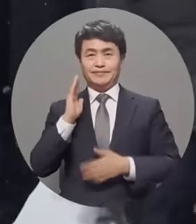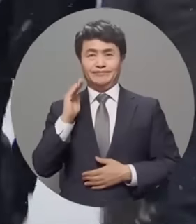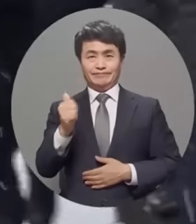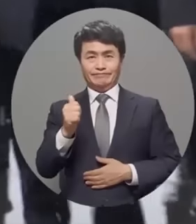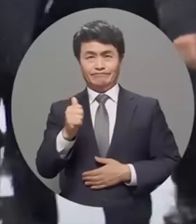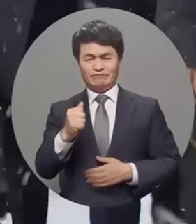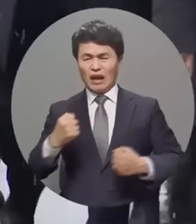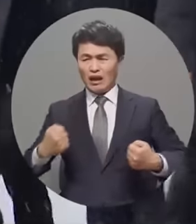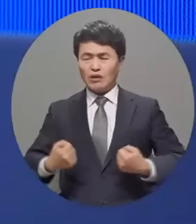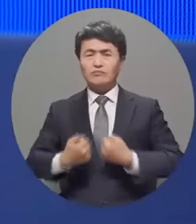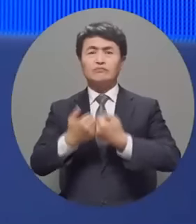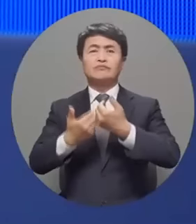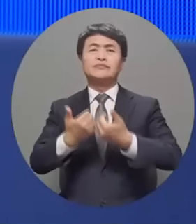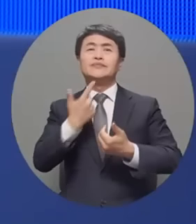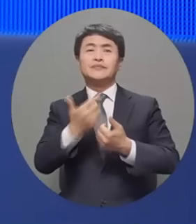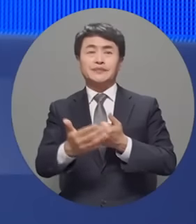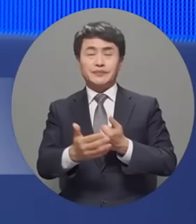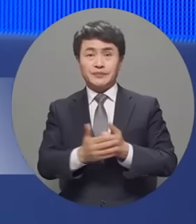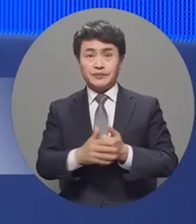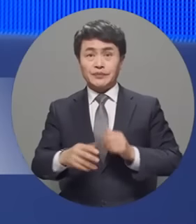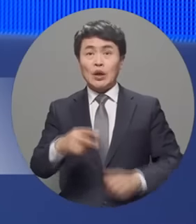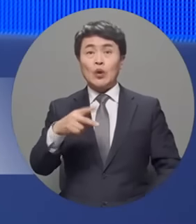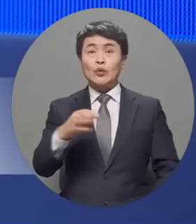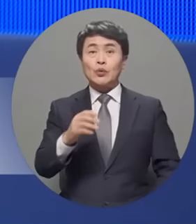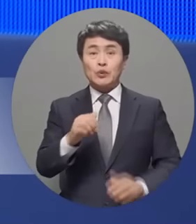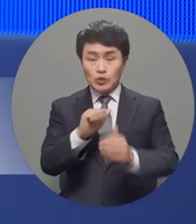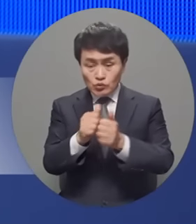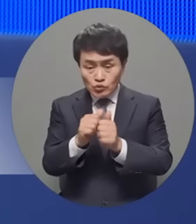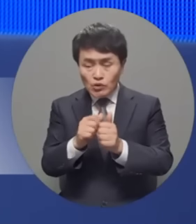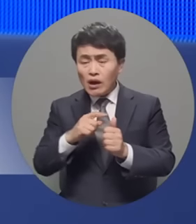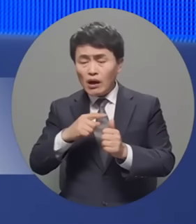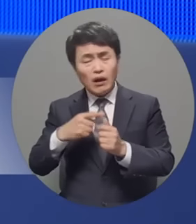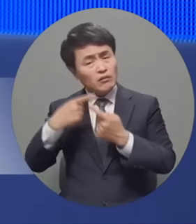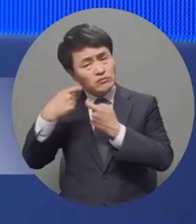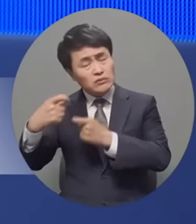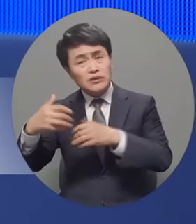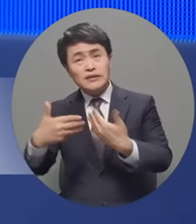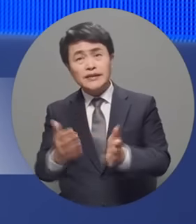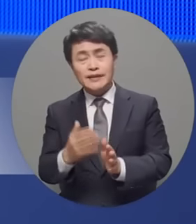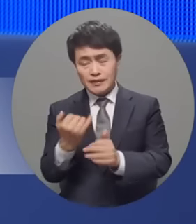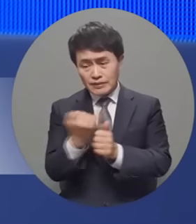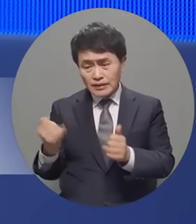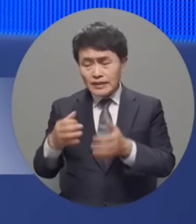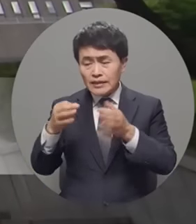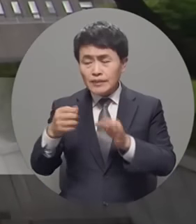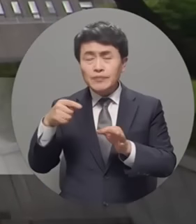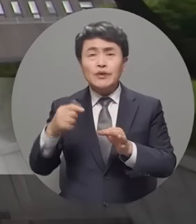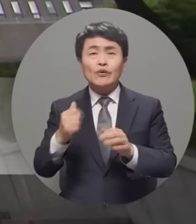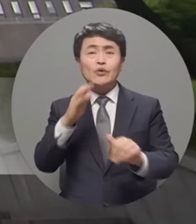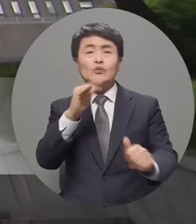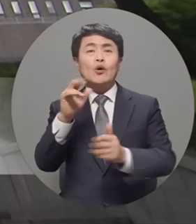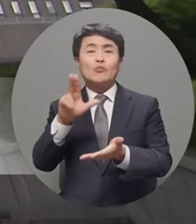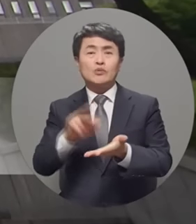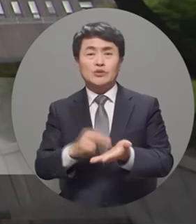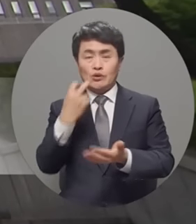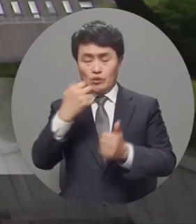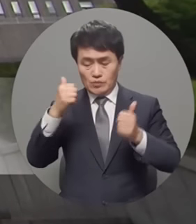충돌을 빚기도 했습니다. 도이치모터스 주가 조작 연루 의혹이 제기된 김건희 여사 소환 문제를 놓고 검찰